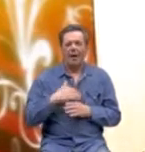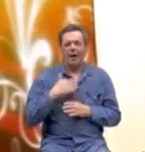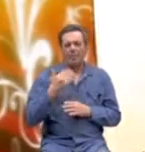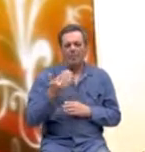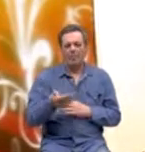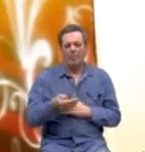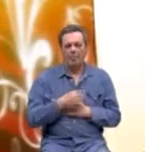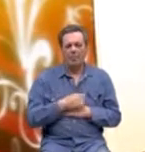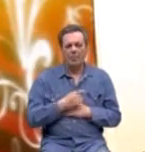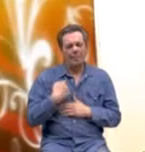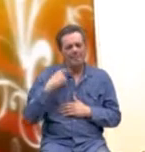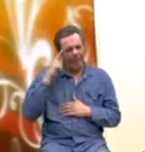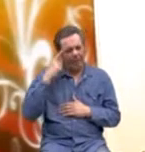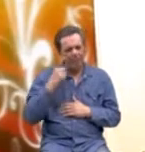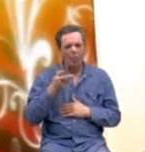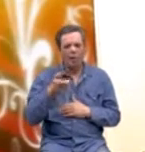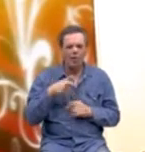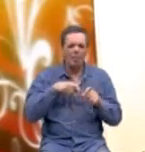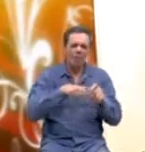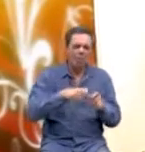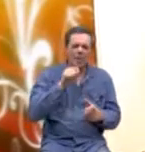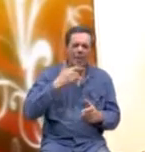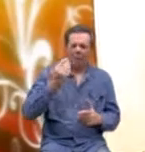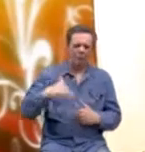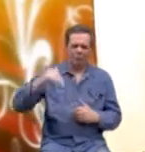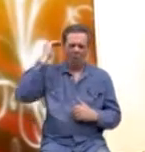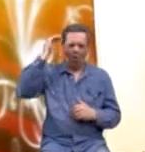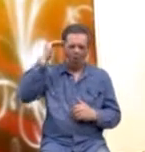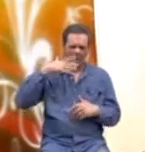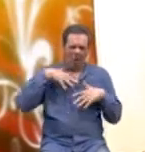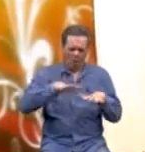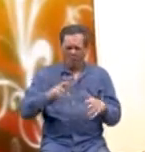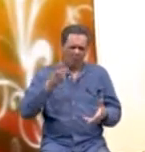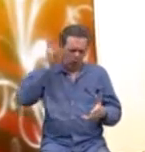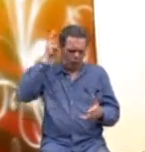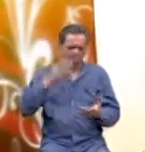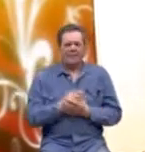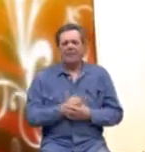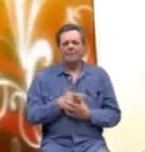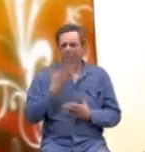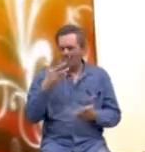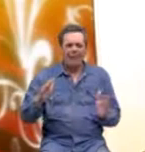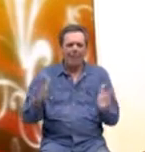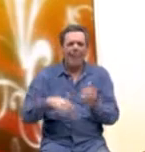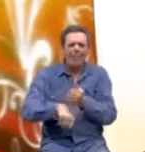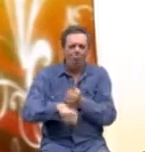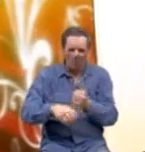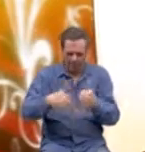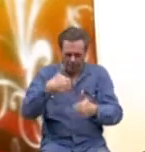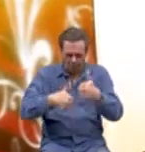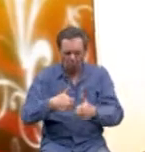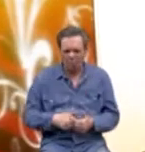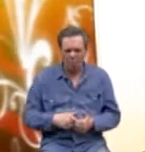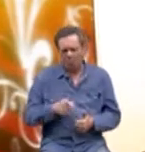nadamo, da će se pridružiti neki odrasli ljudi iz Črnomerca, imati malo nogometni turnir. Tu onda možemo ostati negdje